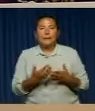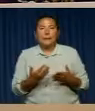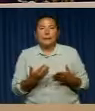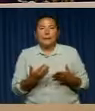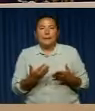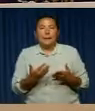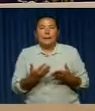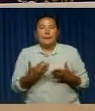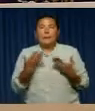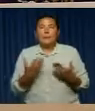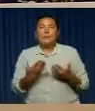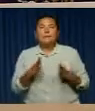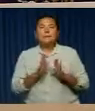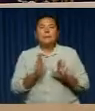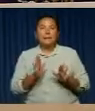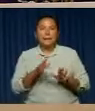нәрсе. Бұл деген